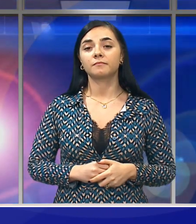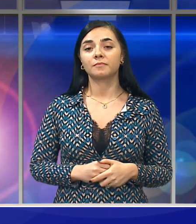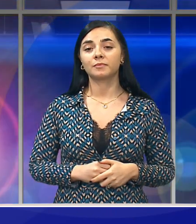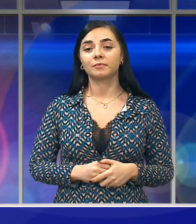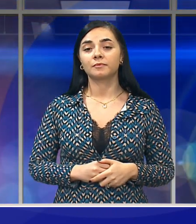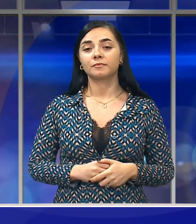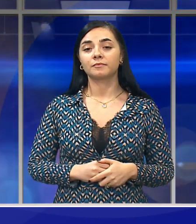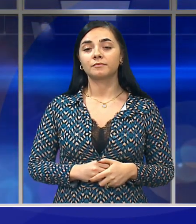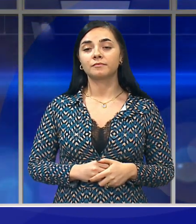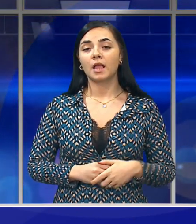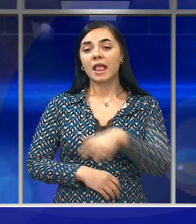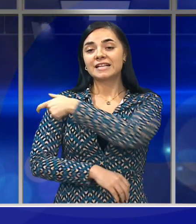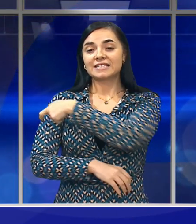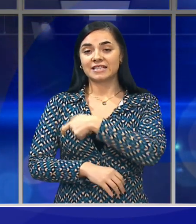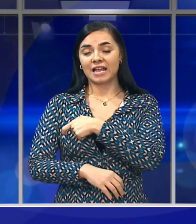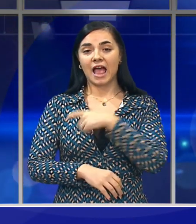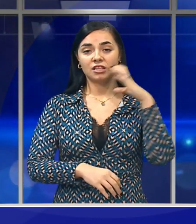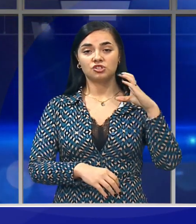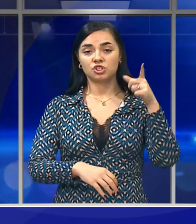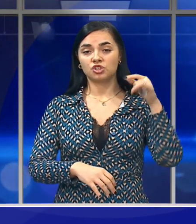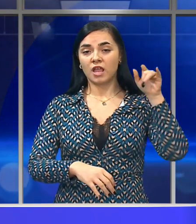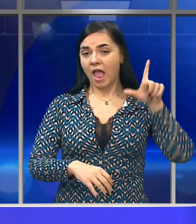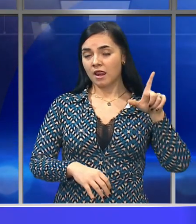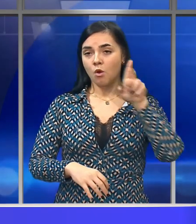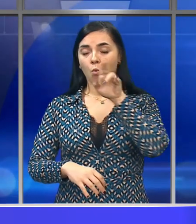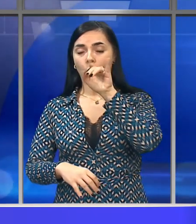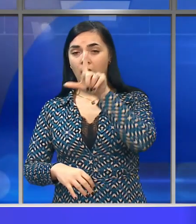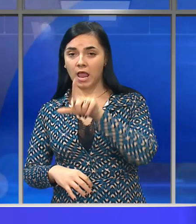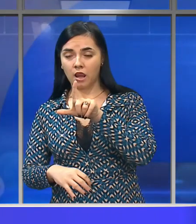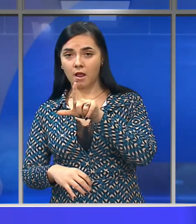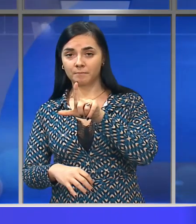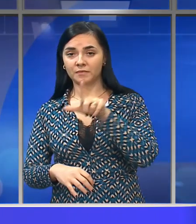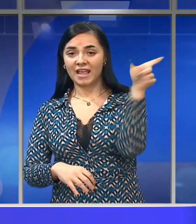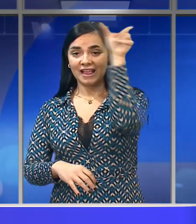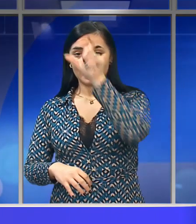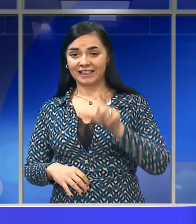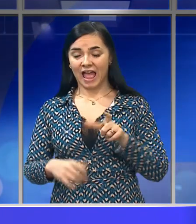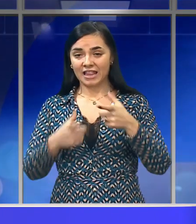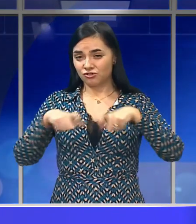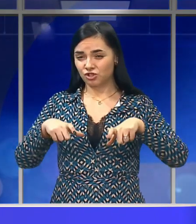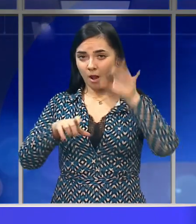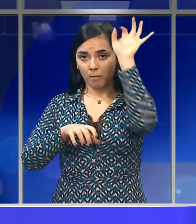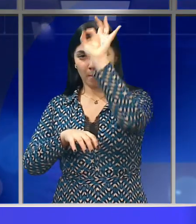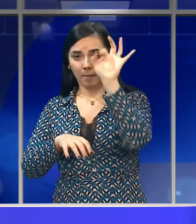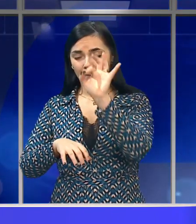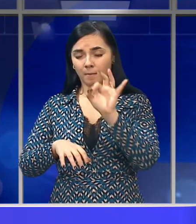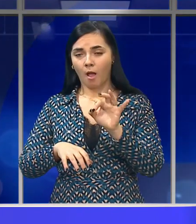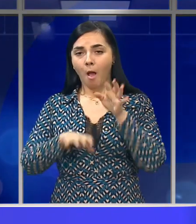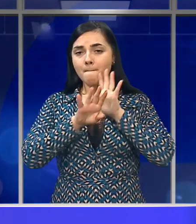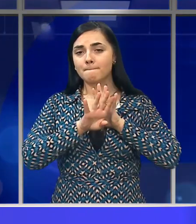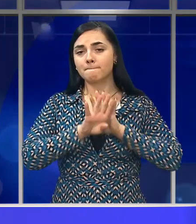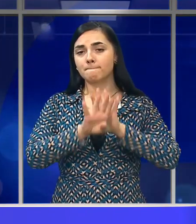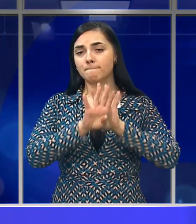c e Will sono scese in piazza con manifestazioni in